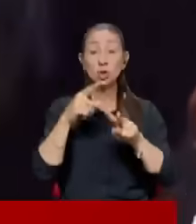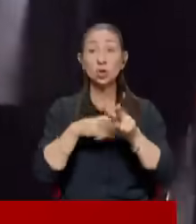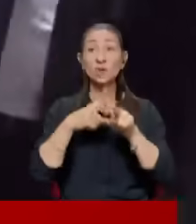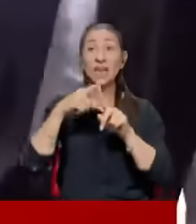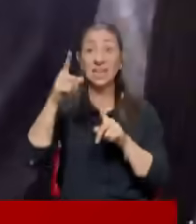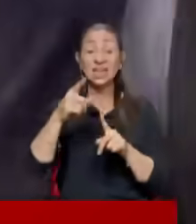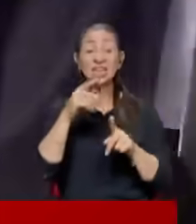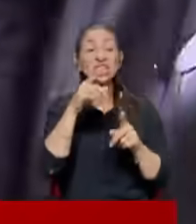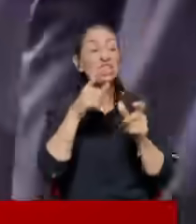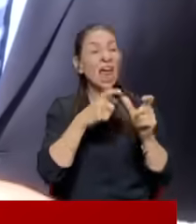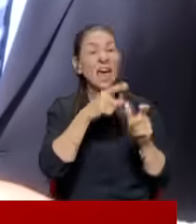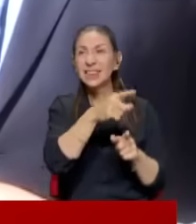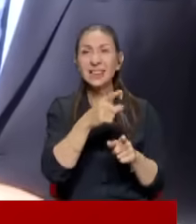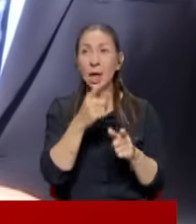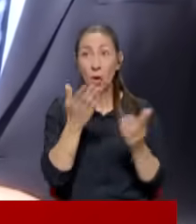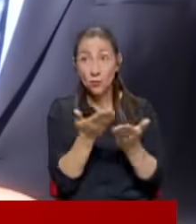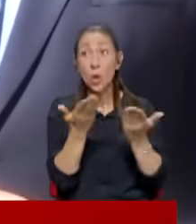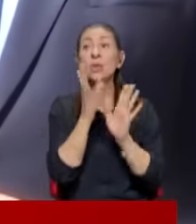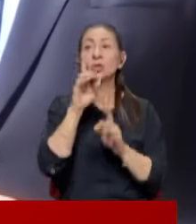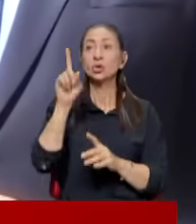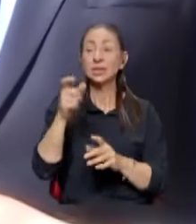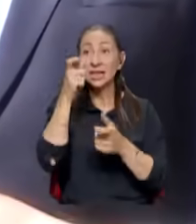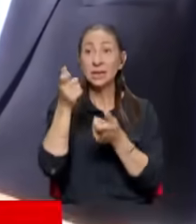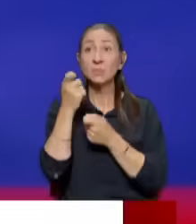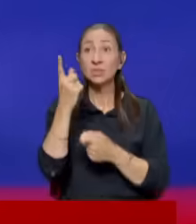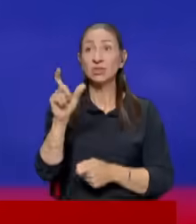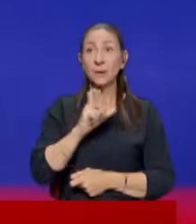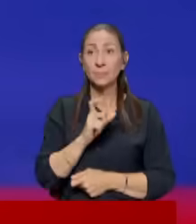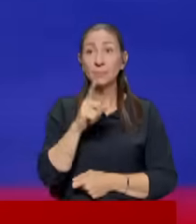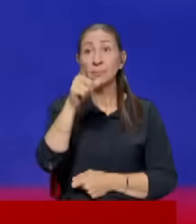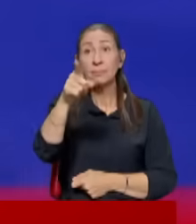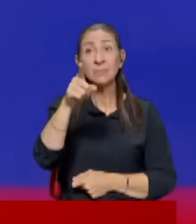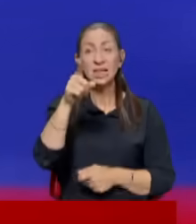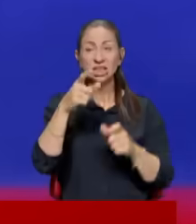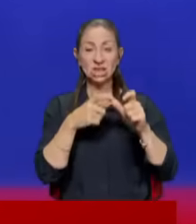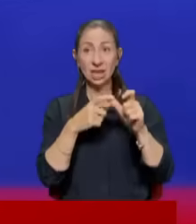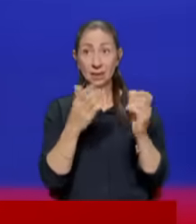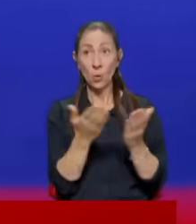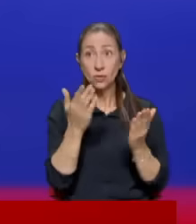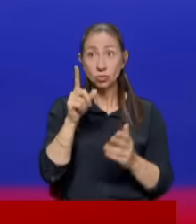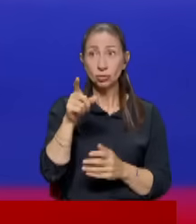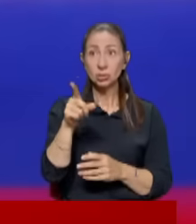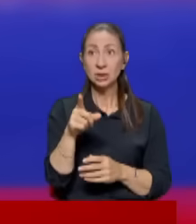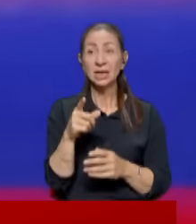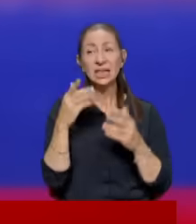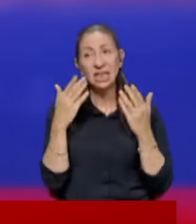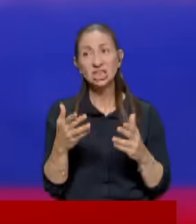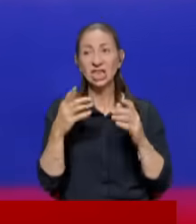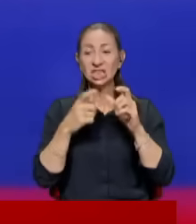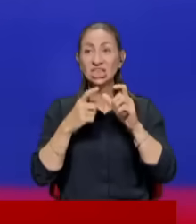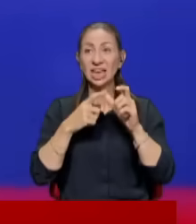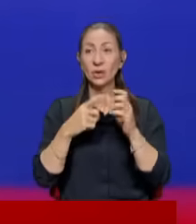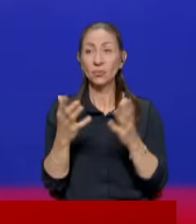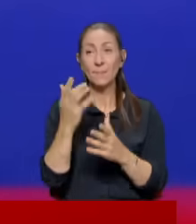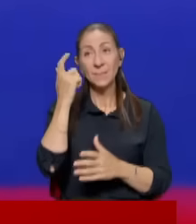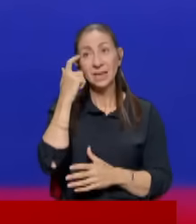Tekin'e şeriatı övüp övmediği soruldu. Dikkat çekici bir yanıt verdi. Aynen. Kitapta siz şeriatı mı övüyorsunuz Sayın Bakan? Keşke şeriatı övecek